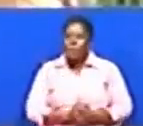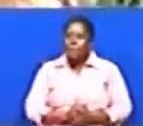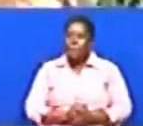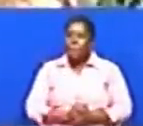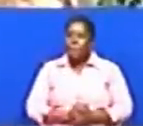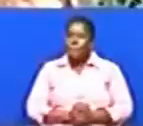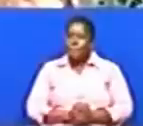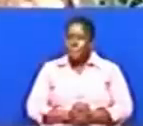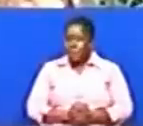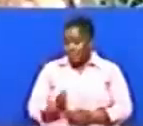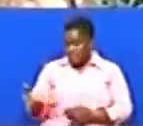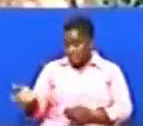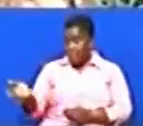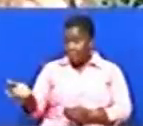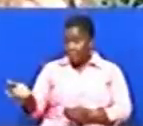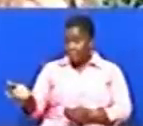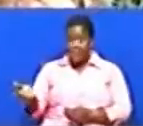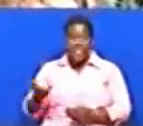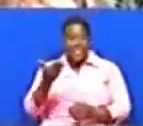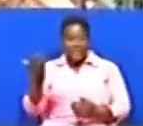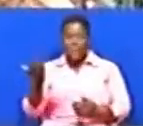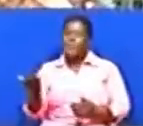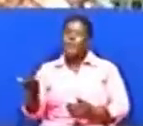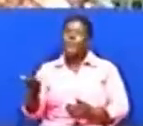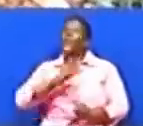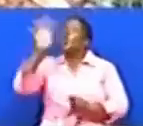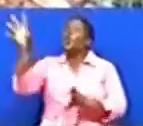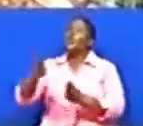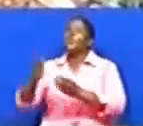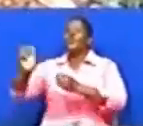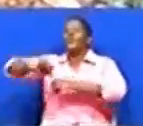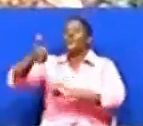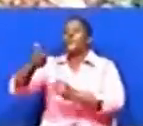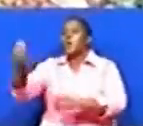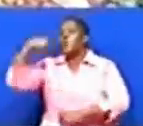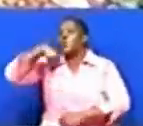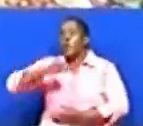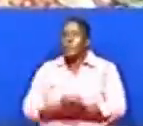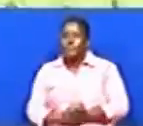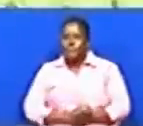ni nyama ya wazee. Sasa hii ni nyama ya mkadamnasi ya marafiki.